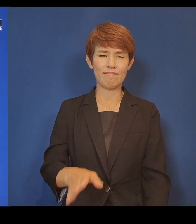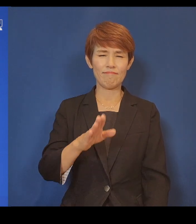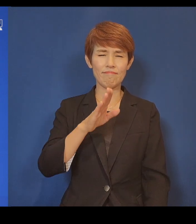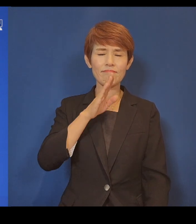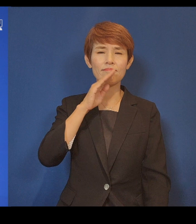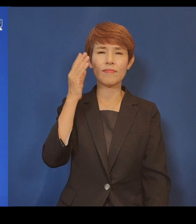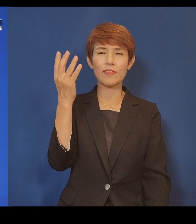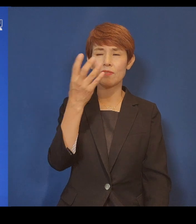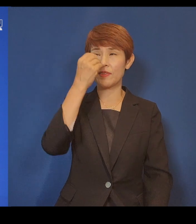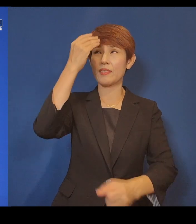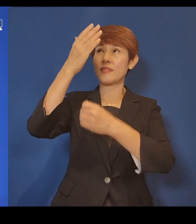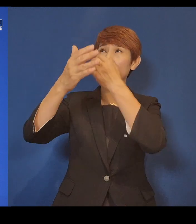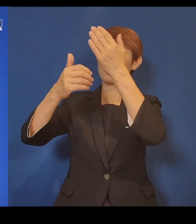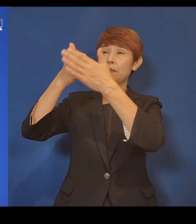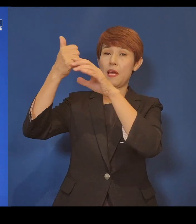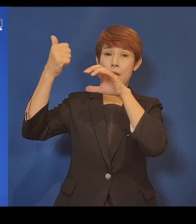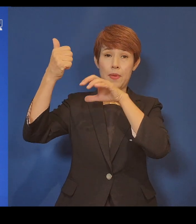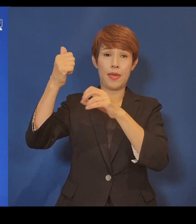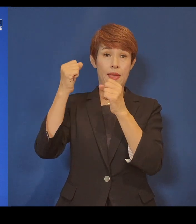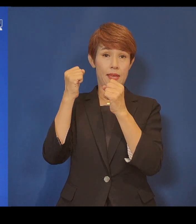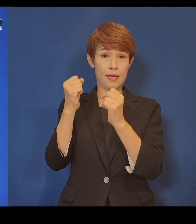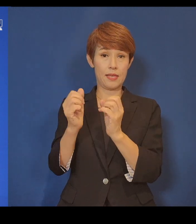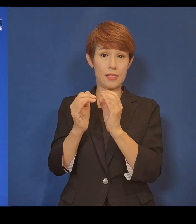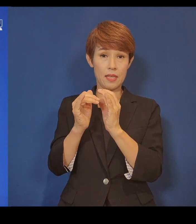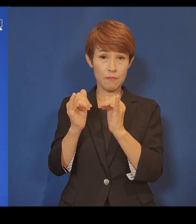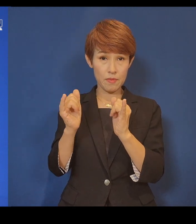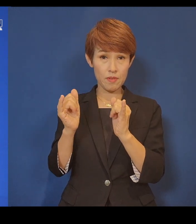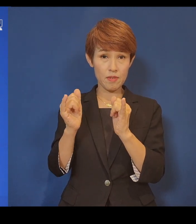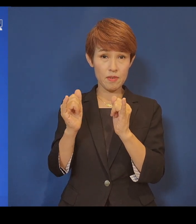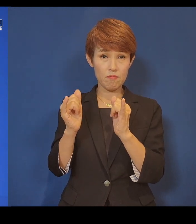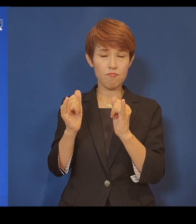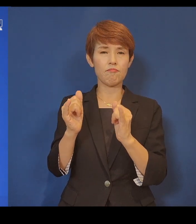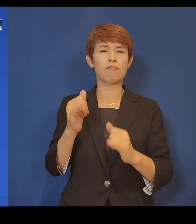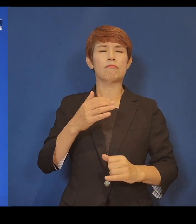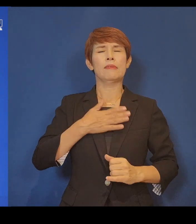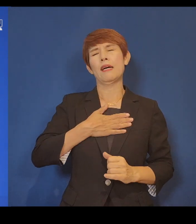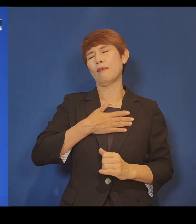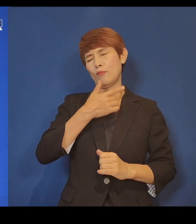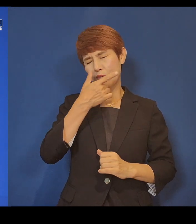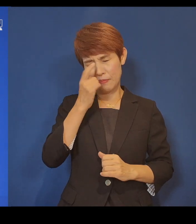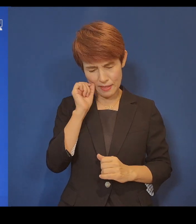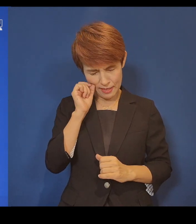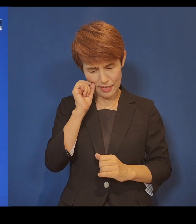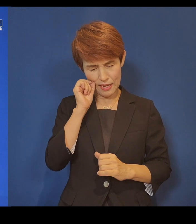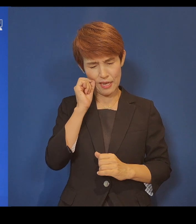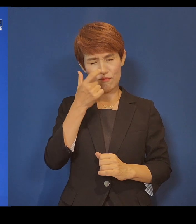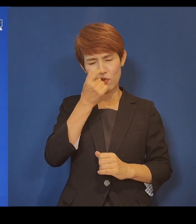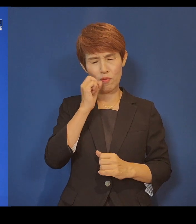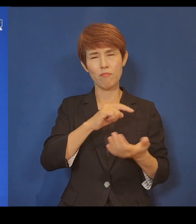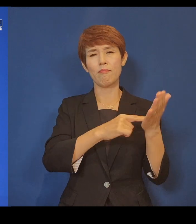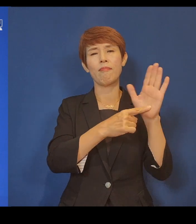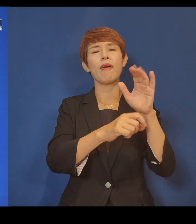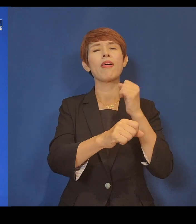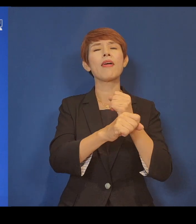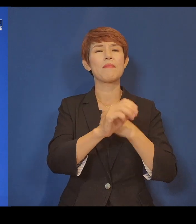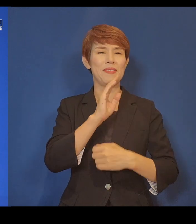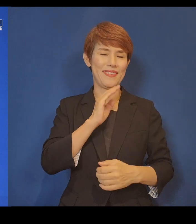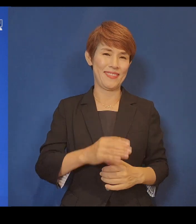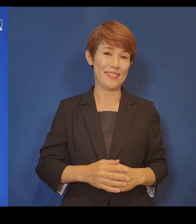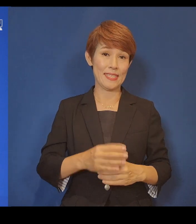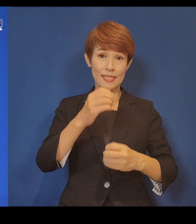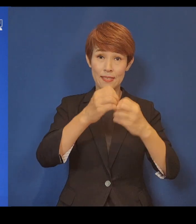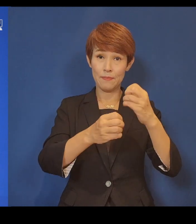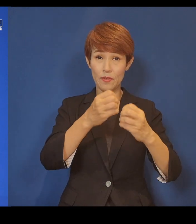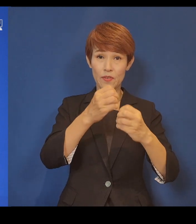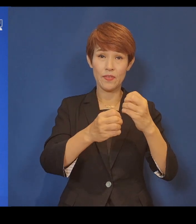진짜로 거룩하신 하나님 아버지 앞에 선 사람들은 자기를 이렇게 부인합니다. 시편의 서론이라고